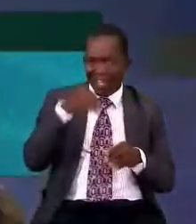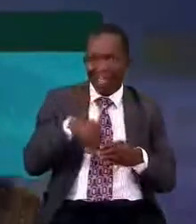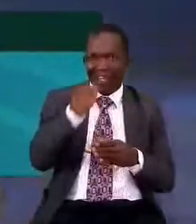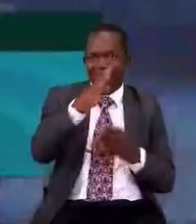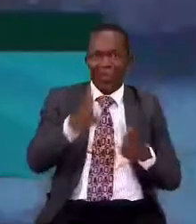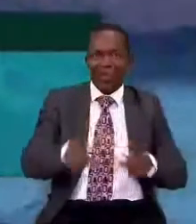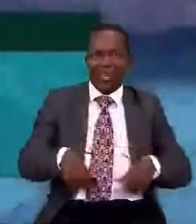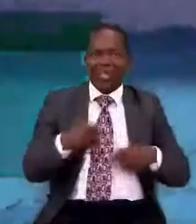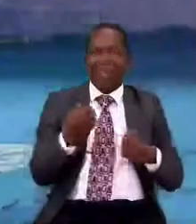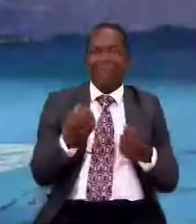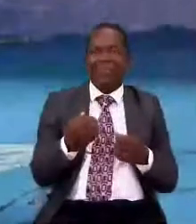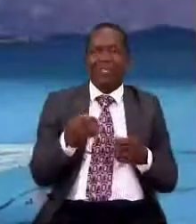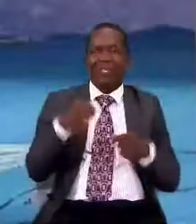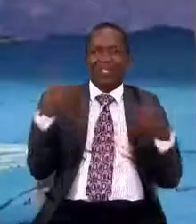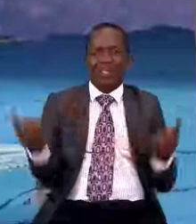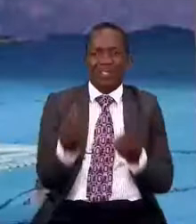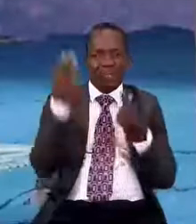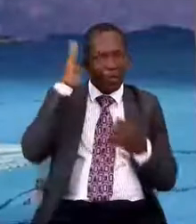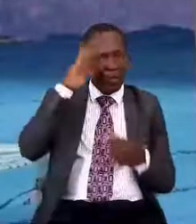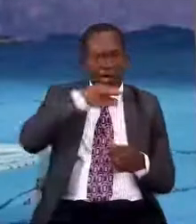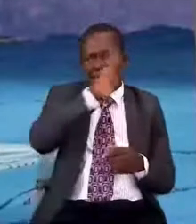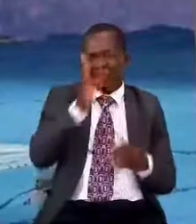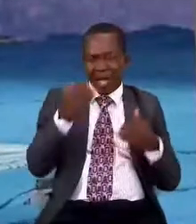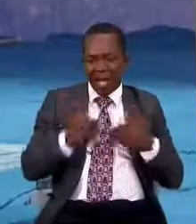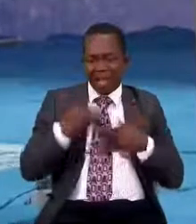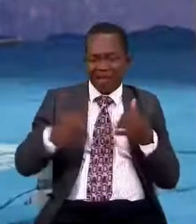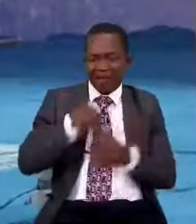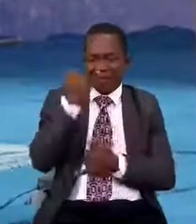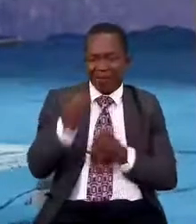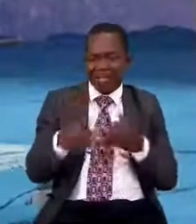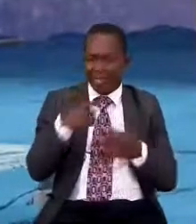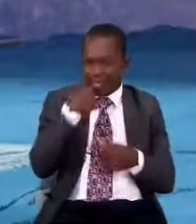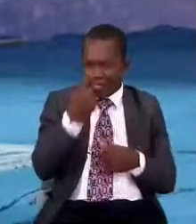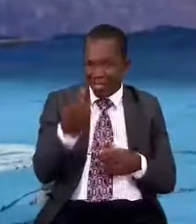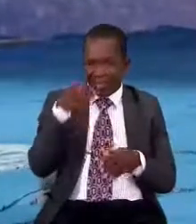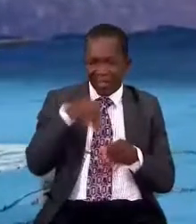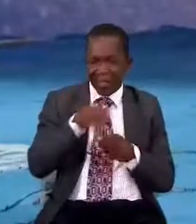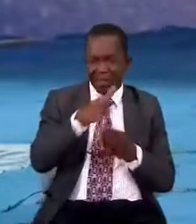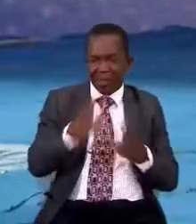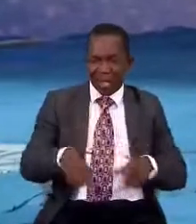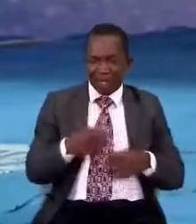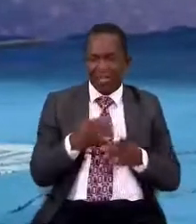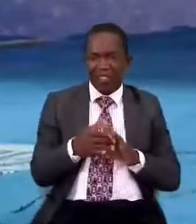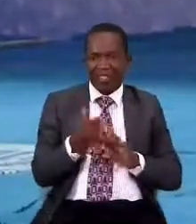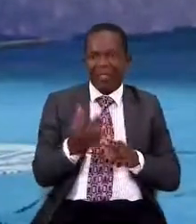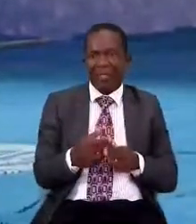Ouais, le péché vous pousse, vous tire et dit allons-y. Tu ne peux pas